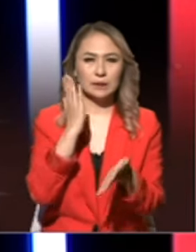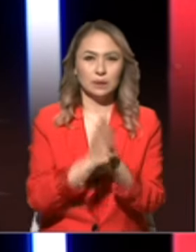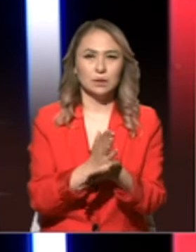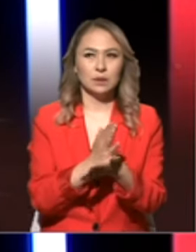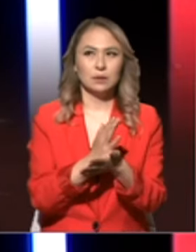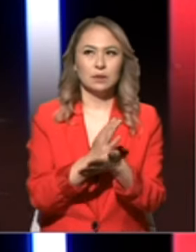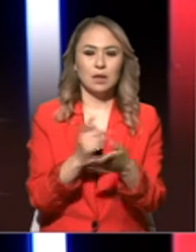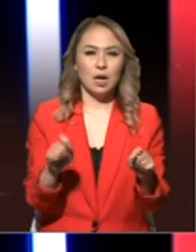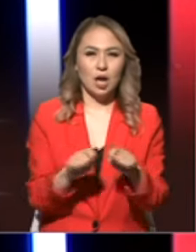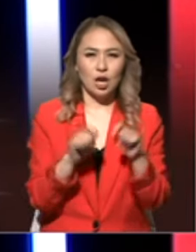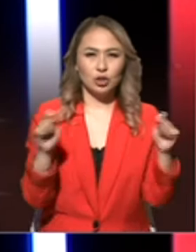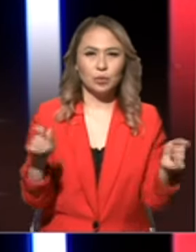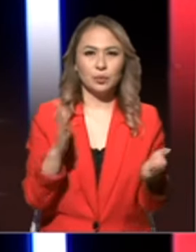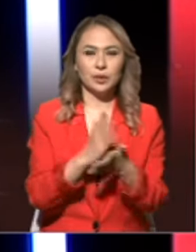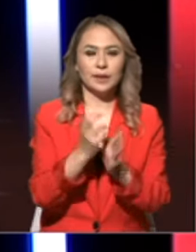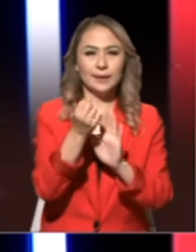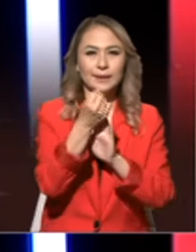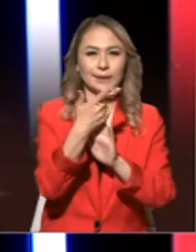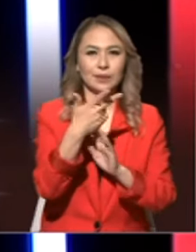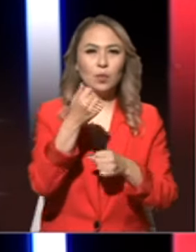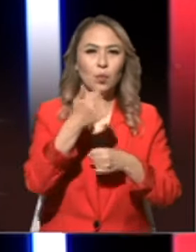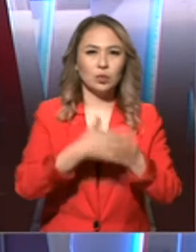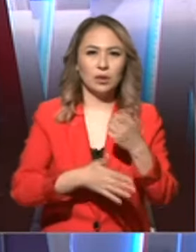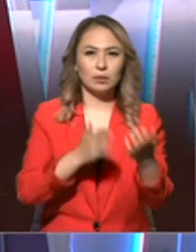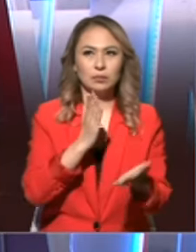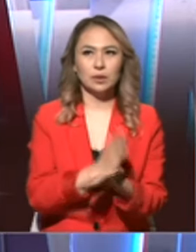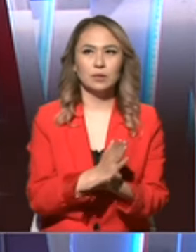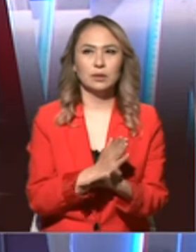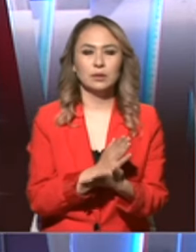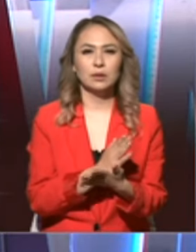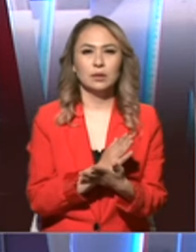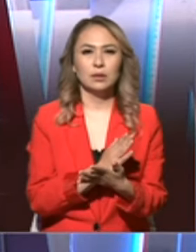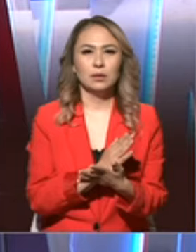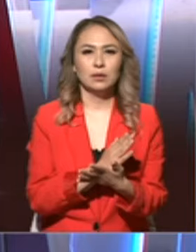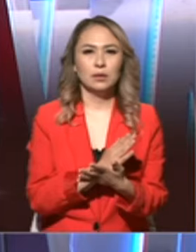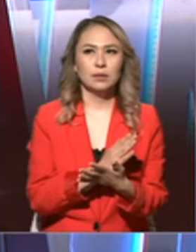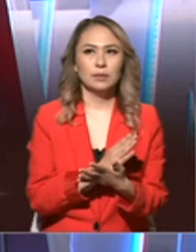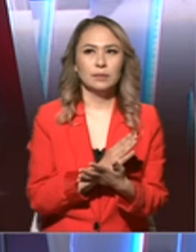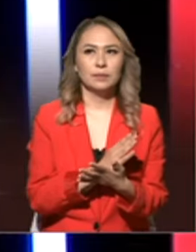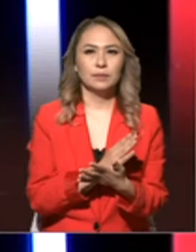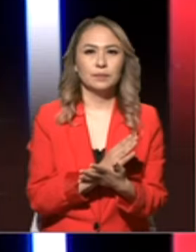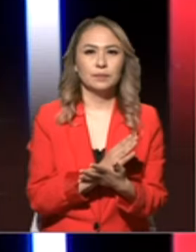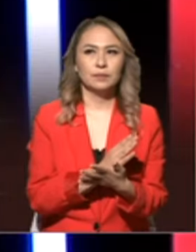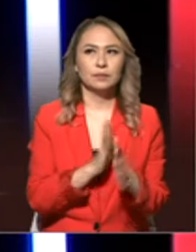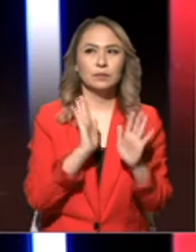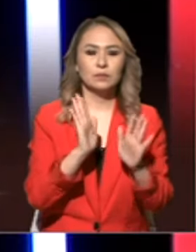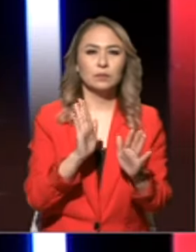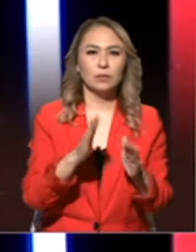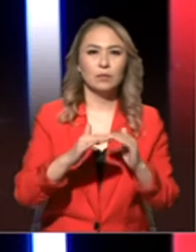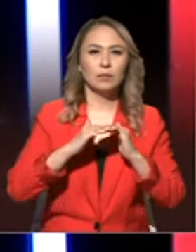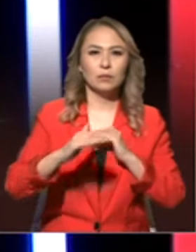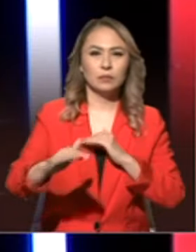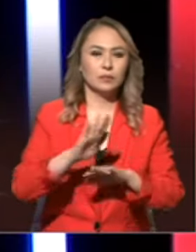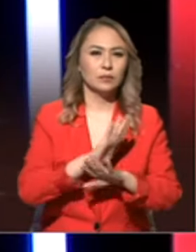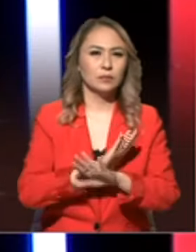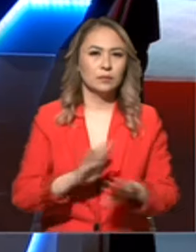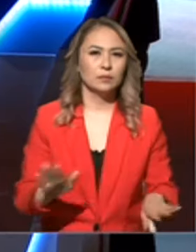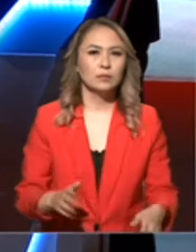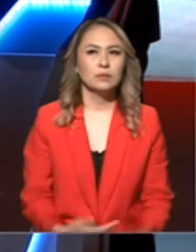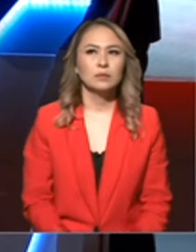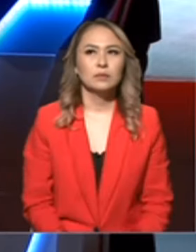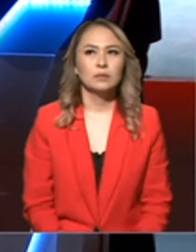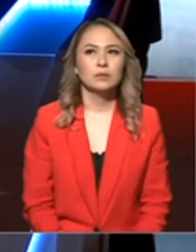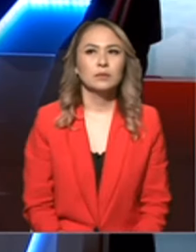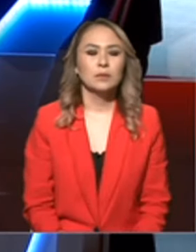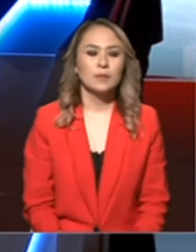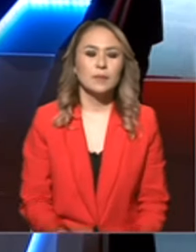негізі, ашылып жатыр. 13 орталық бар. Иә, 13 орталық бар. Бірақ тек қана қандастар емес. Мысалы,